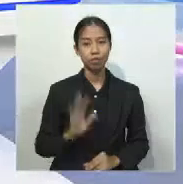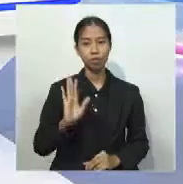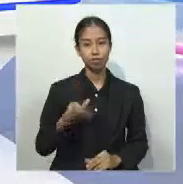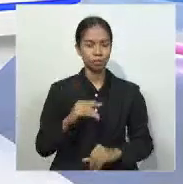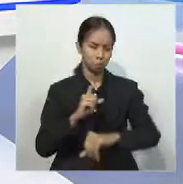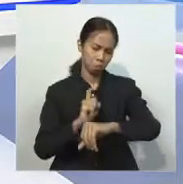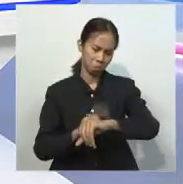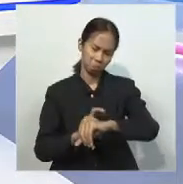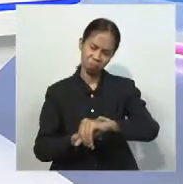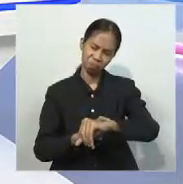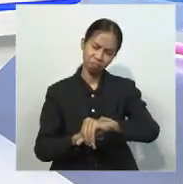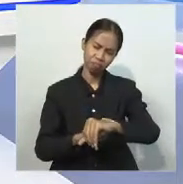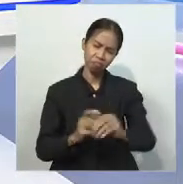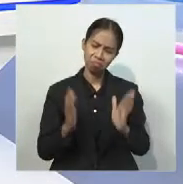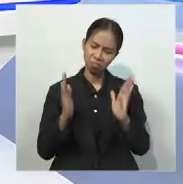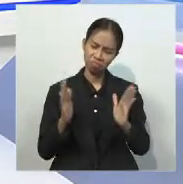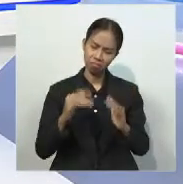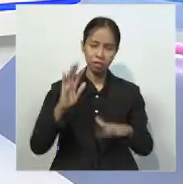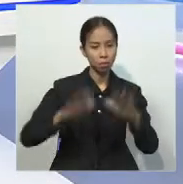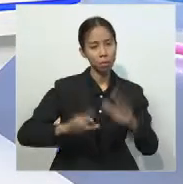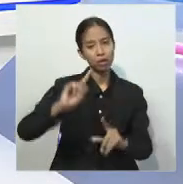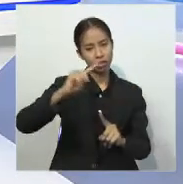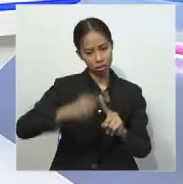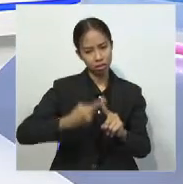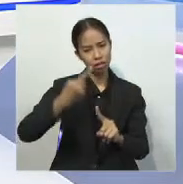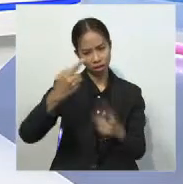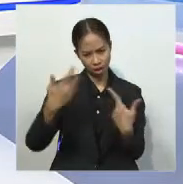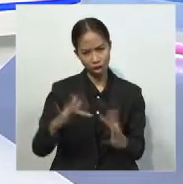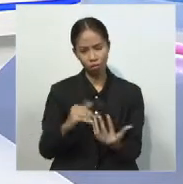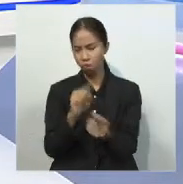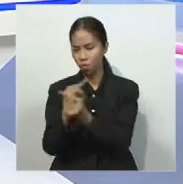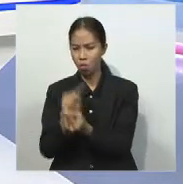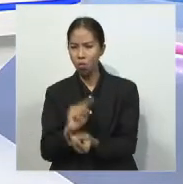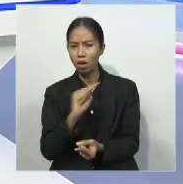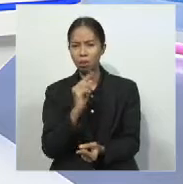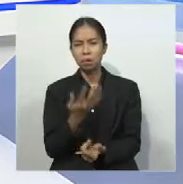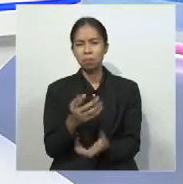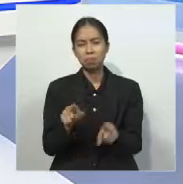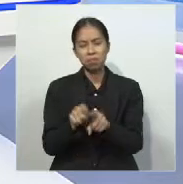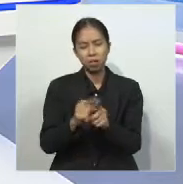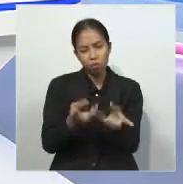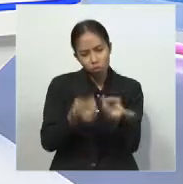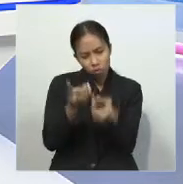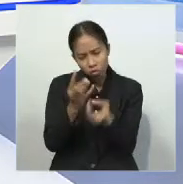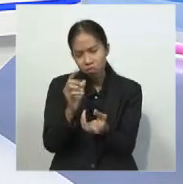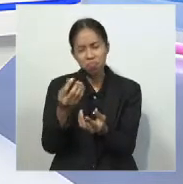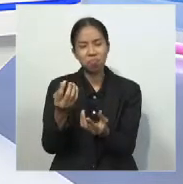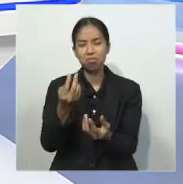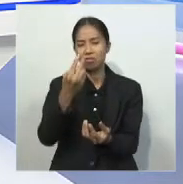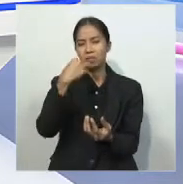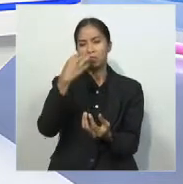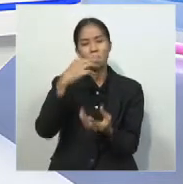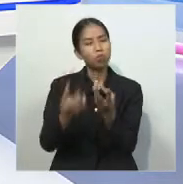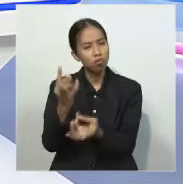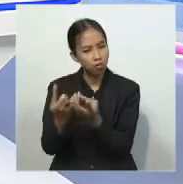ถ้านับเป็นเวลาเนี่ยกว่าเดือนนึงแล้วนะคะที่ประชาชนในกรุงเทพมหานครเจอกับสภาพฝุ่นละอองขนาดเล็กที่เกินค่ามาตรฐานแบบนี้นะ